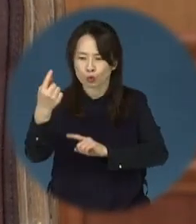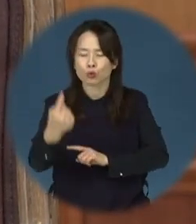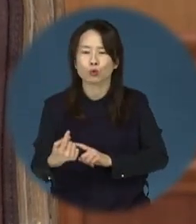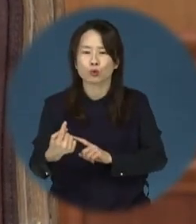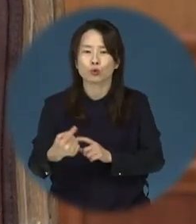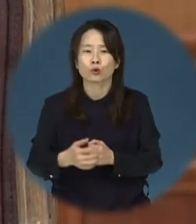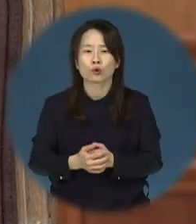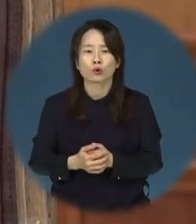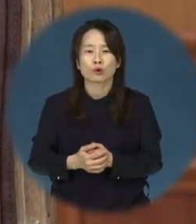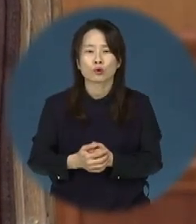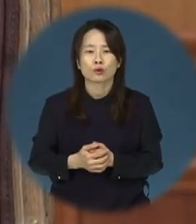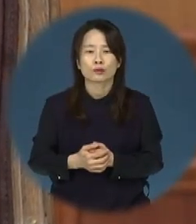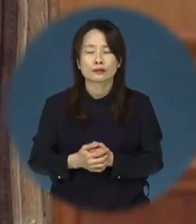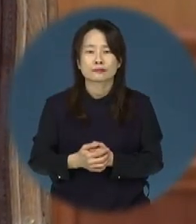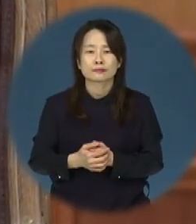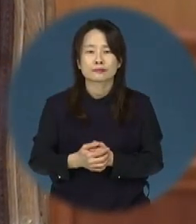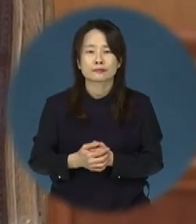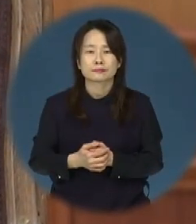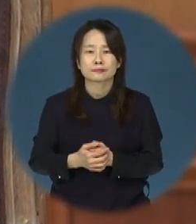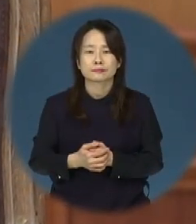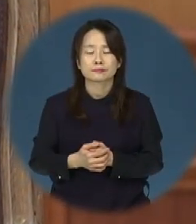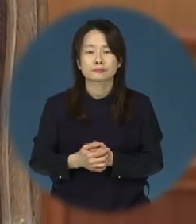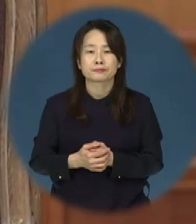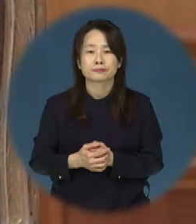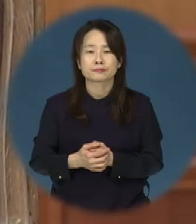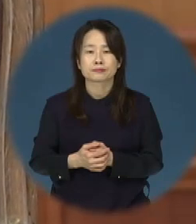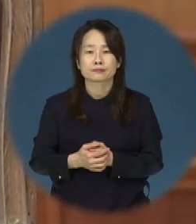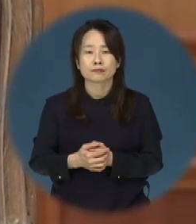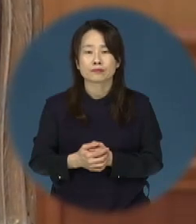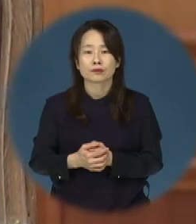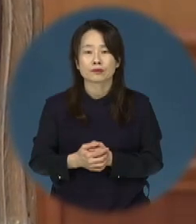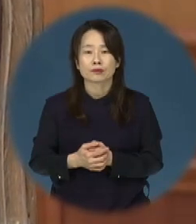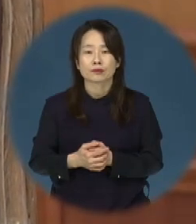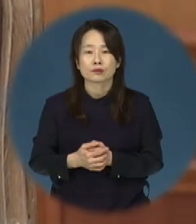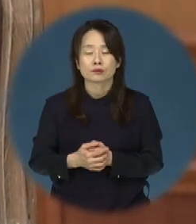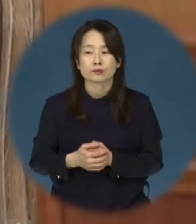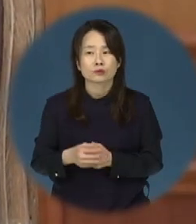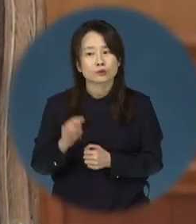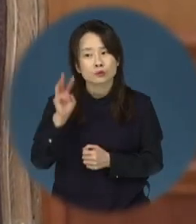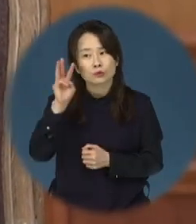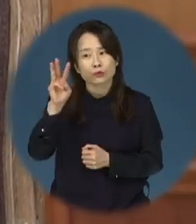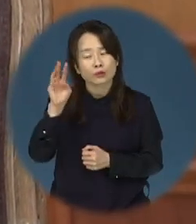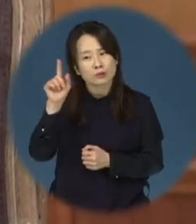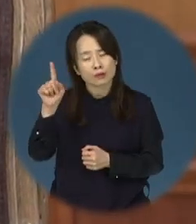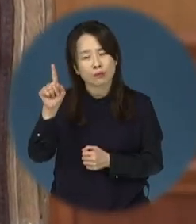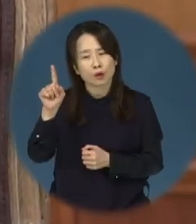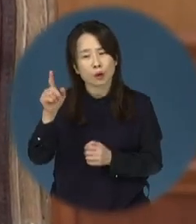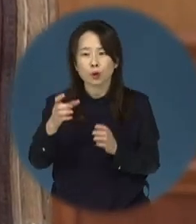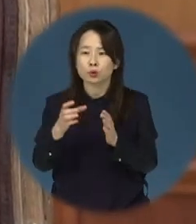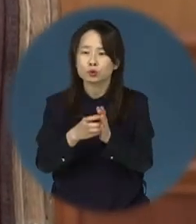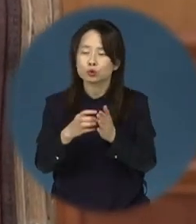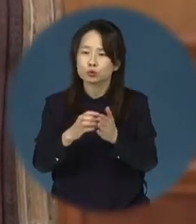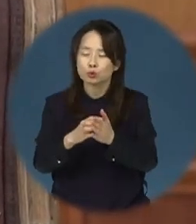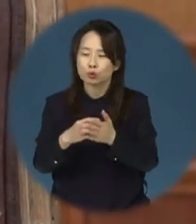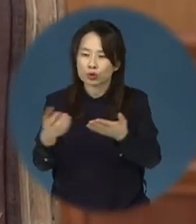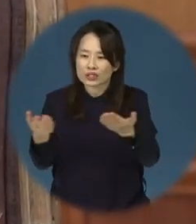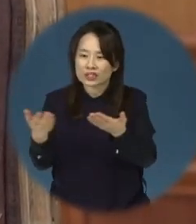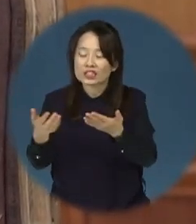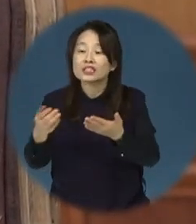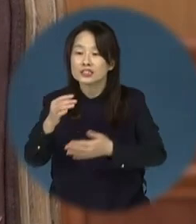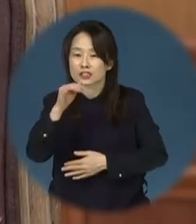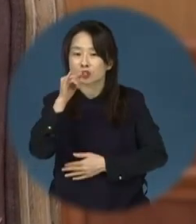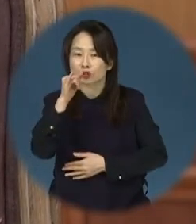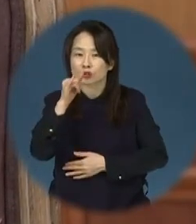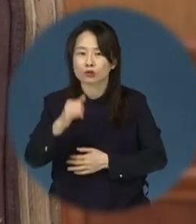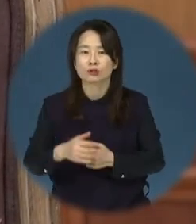뭐 노숙인들이 꼭 계속 그 일만 안 하고 있는 게 아니라 한 3일에 한번 가끔 일해요. 그러니까 막노동 한번